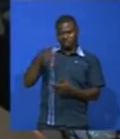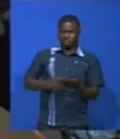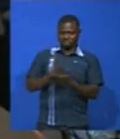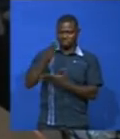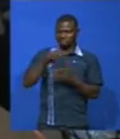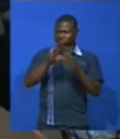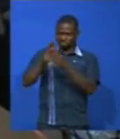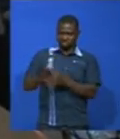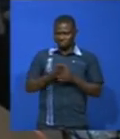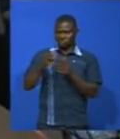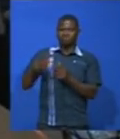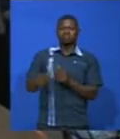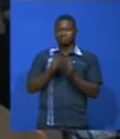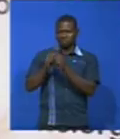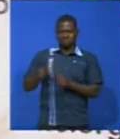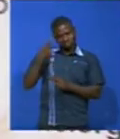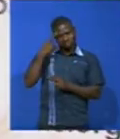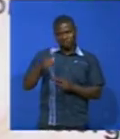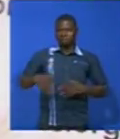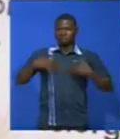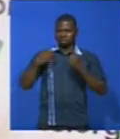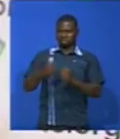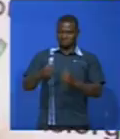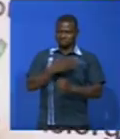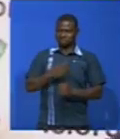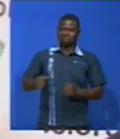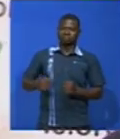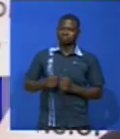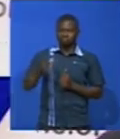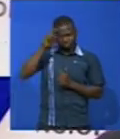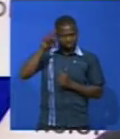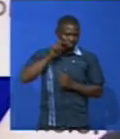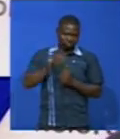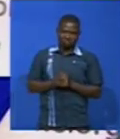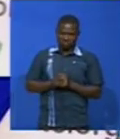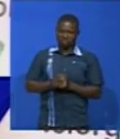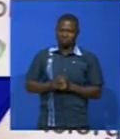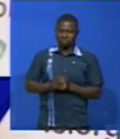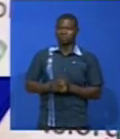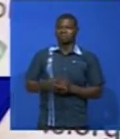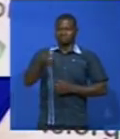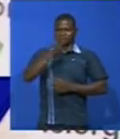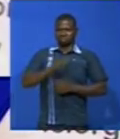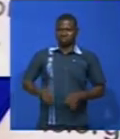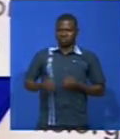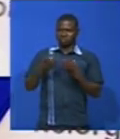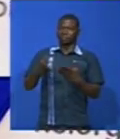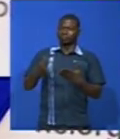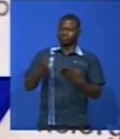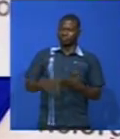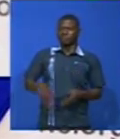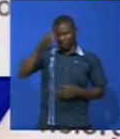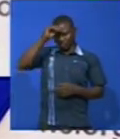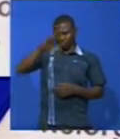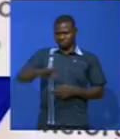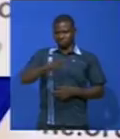et les droits en matière de reproduction. L'opportunité a été donnée aux adolescents et aux jeunes non